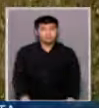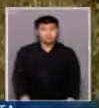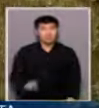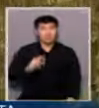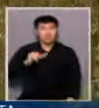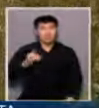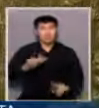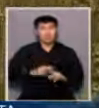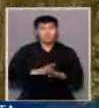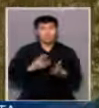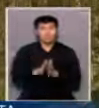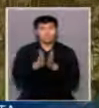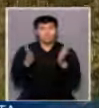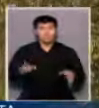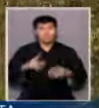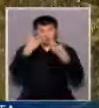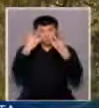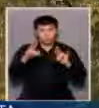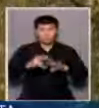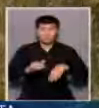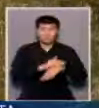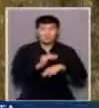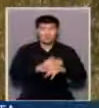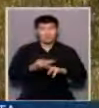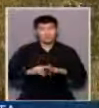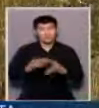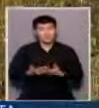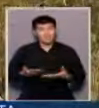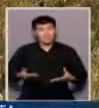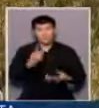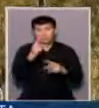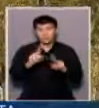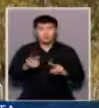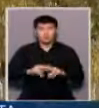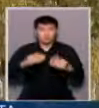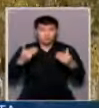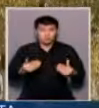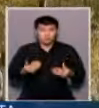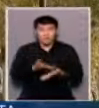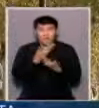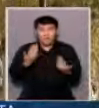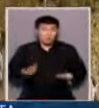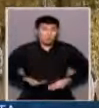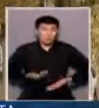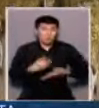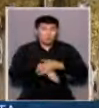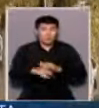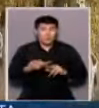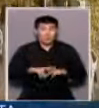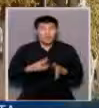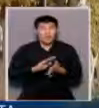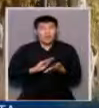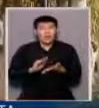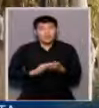Абат Кенжегалиев – человек большой культуры и доброты. Он пример человечности. Несмотря на то, что сейчас его нет рядом с нами, его